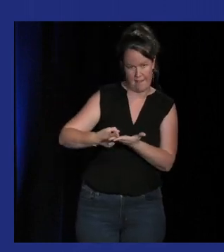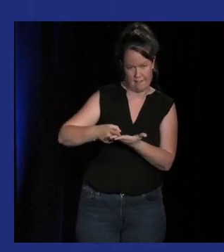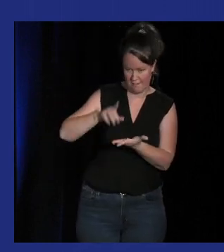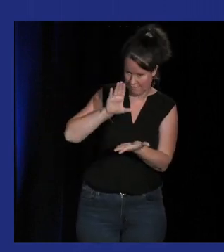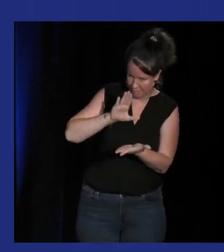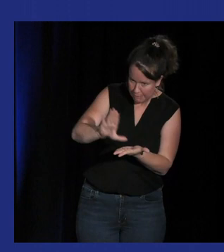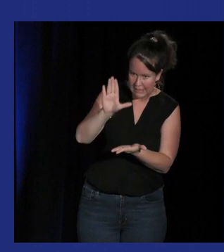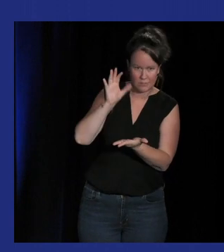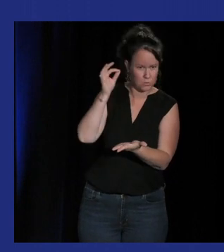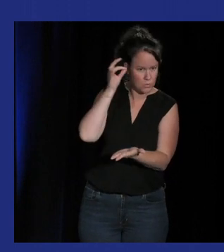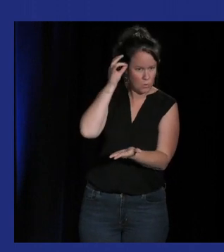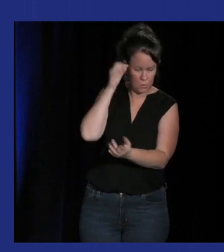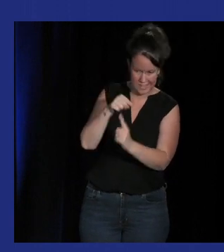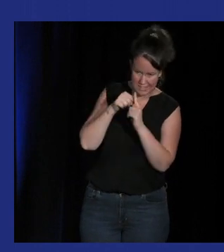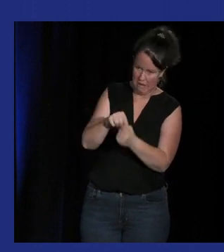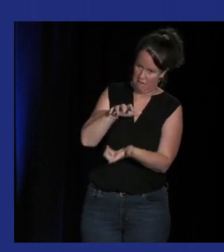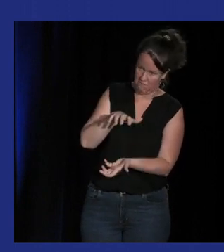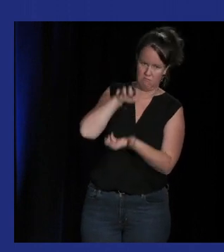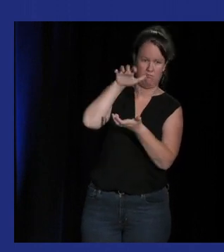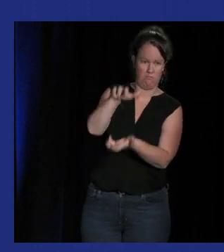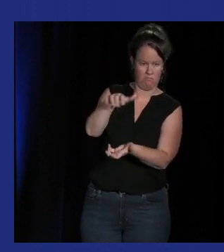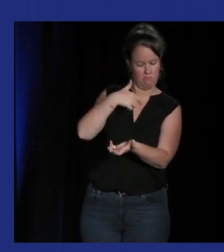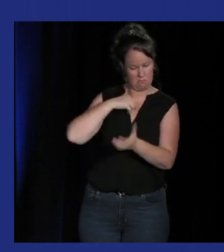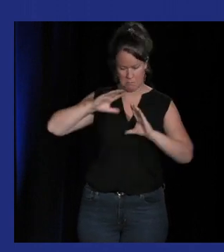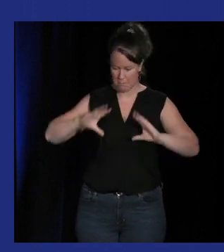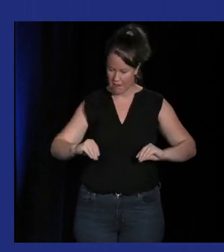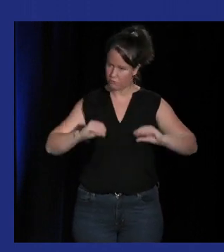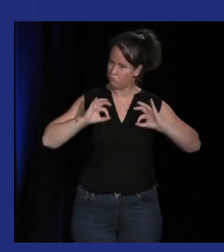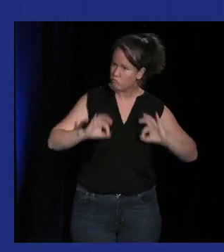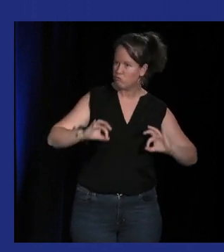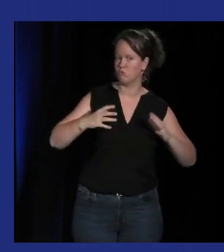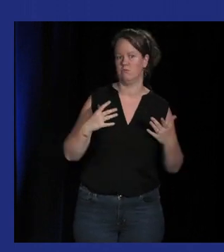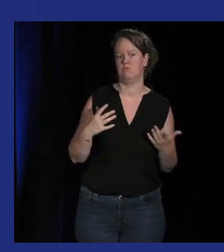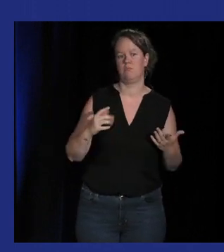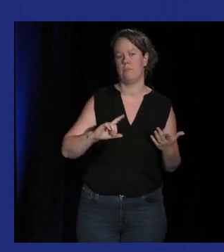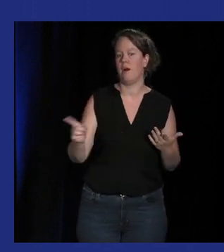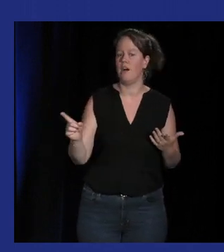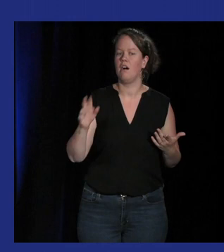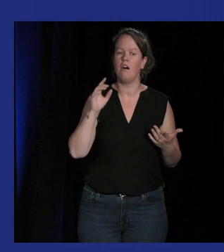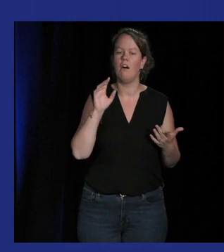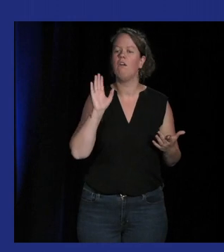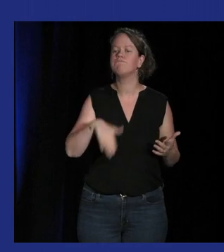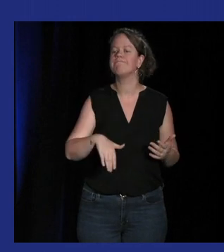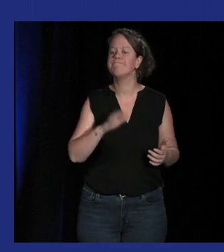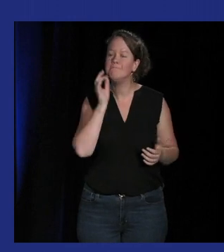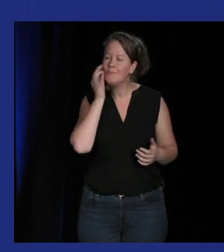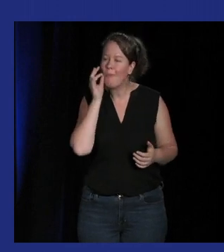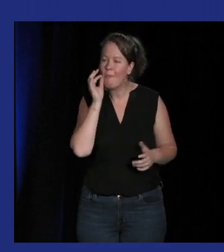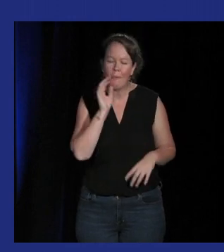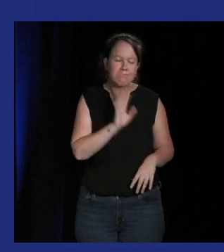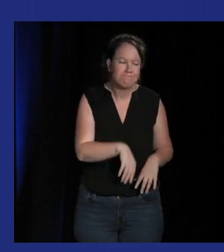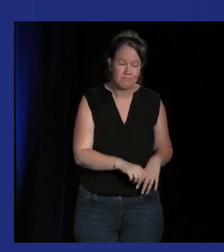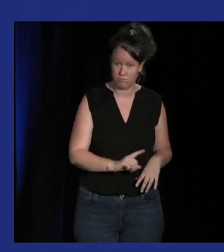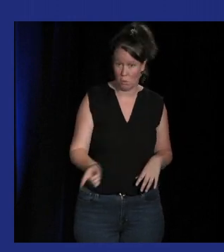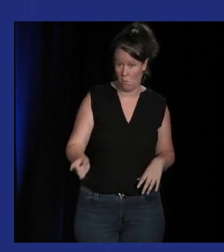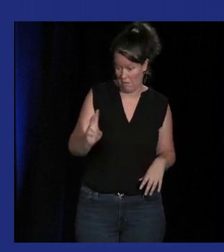son il y a vraiment des on a notre place dans l'équipe et on n'est pas juste un truc à la fin pour faire joli quoi donc